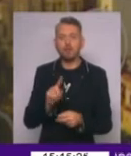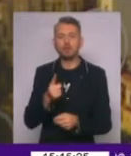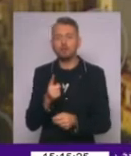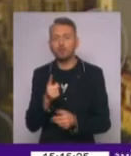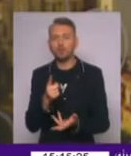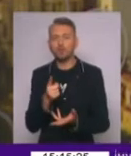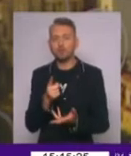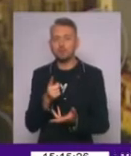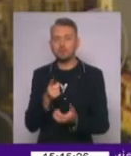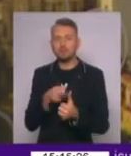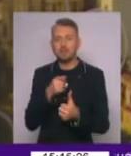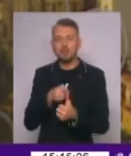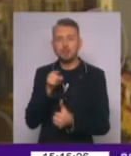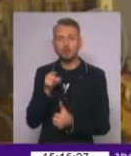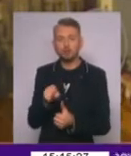саме